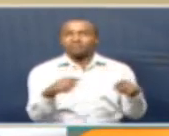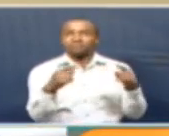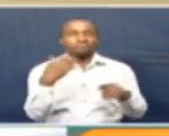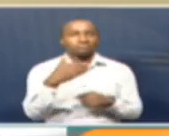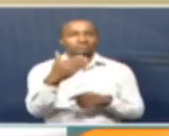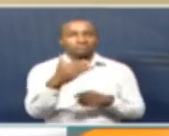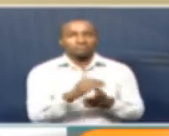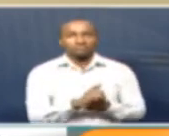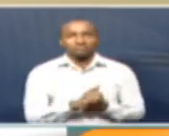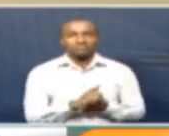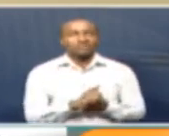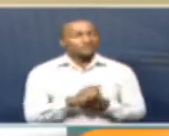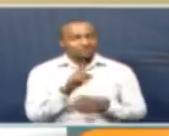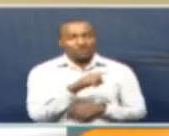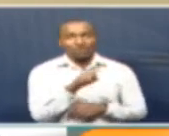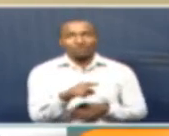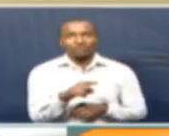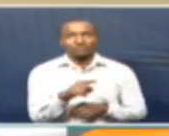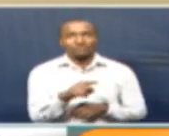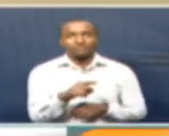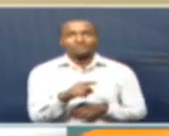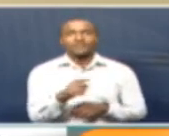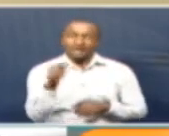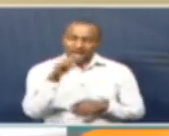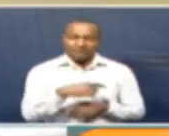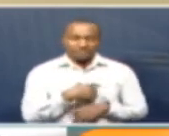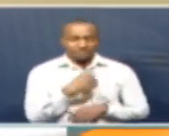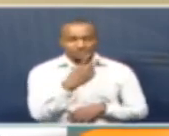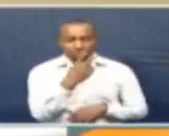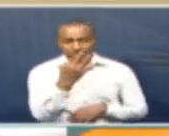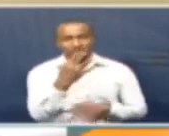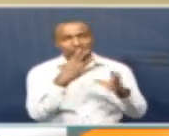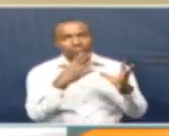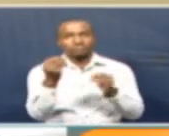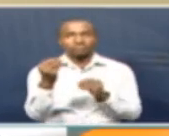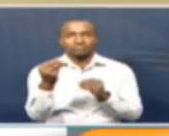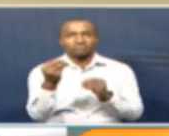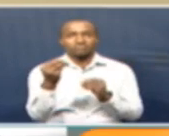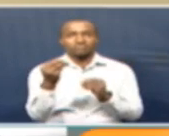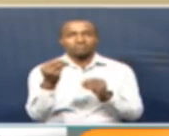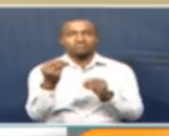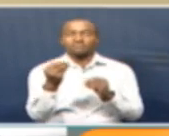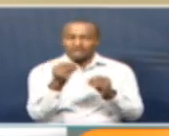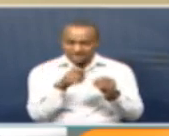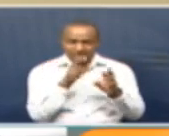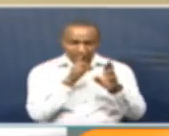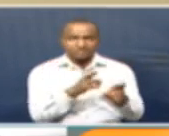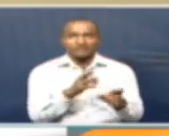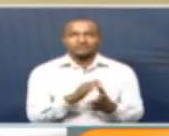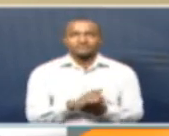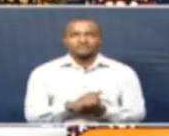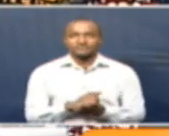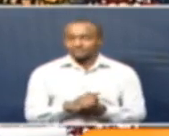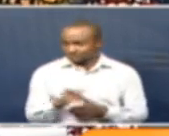nyumba yenu, ambapo ni picha mbaya. Wewe njoo utembee siku mbili tatu, ondoka uende zako, unaona? Itakuwa kuna heshima itapatikana pale ndani.